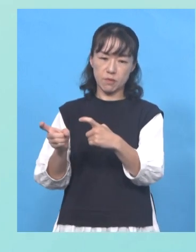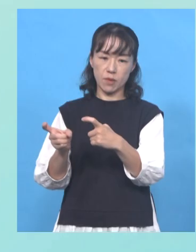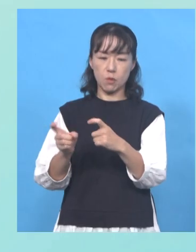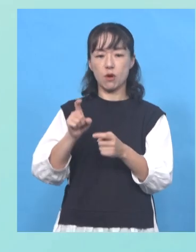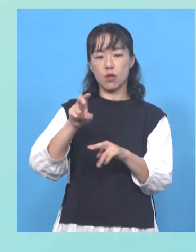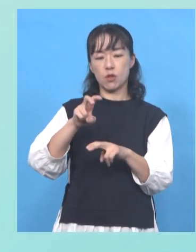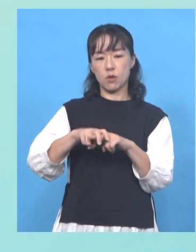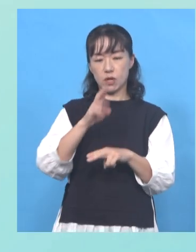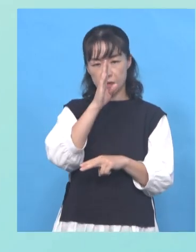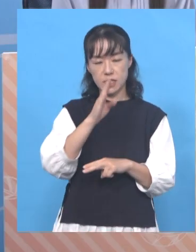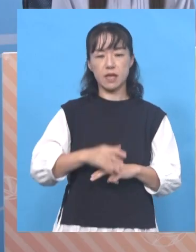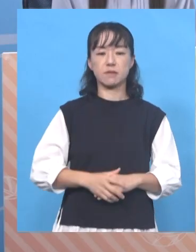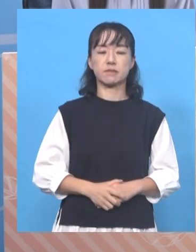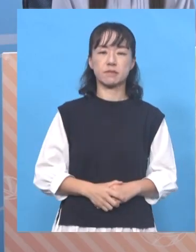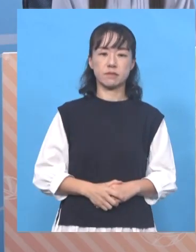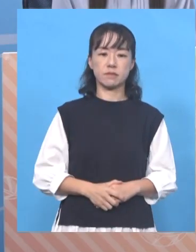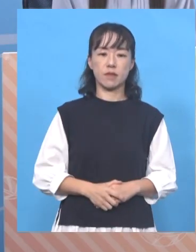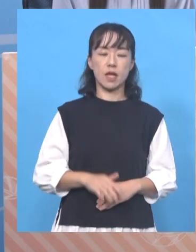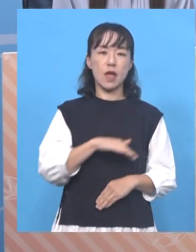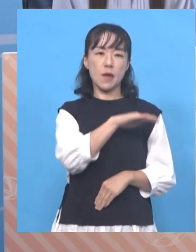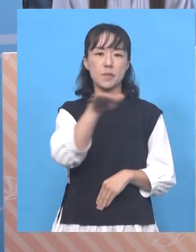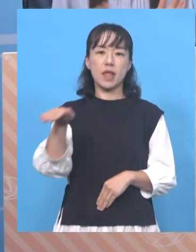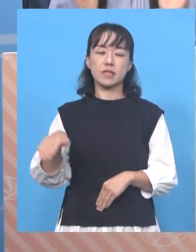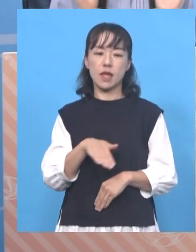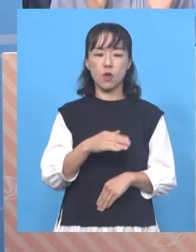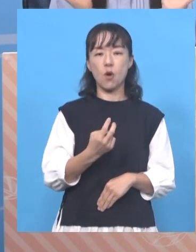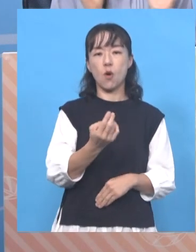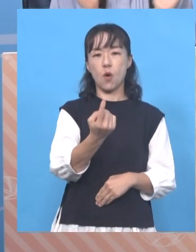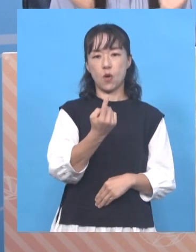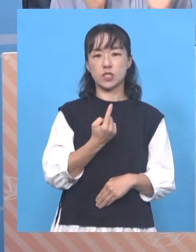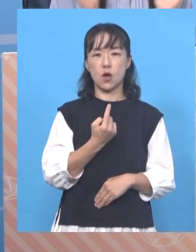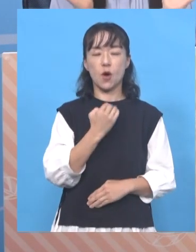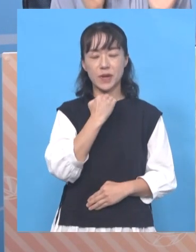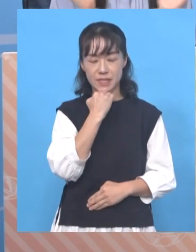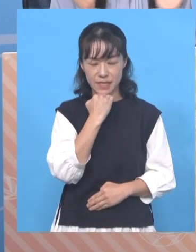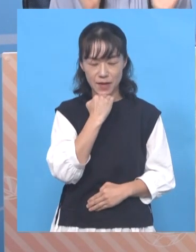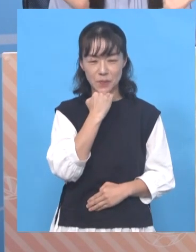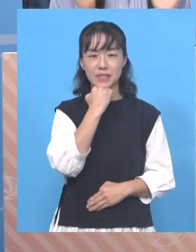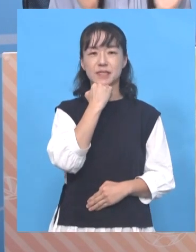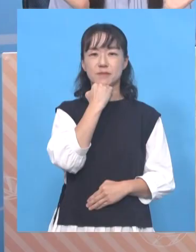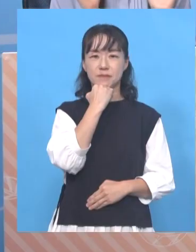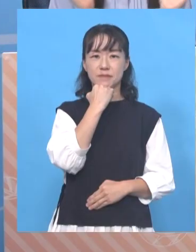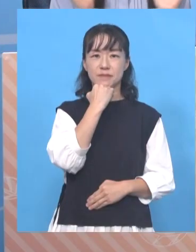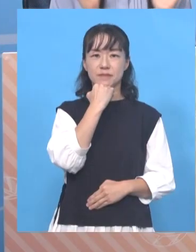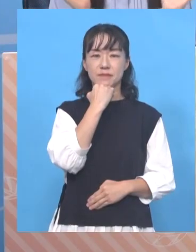利用してください。皆さんのお越しを お待ちしております。